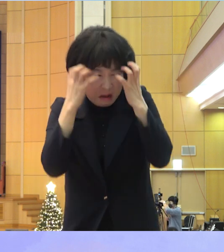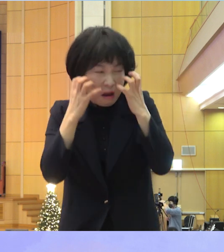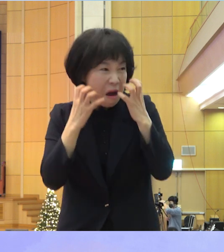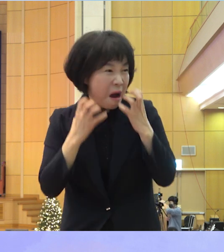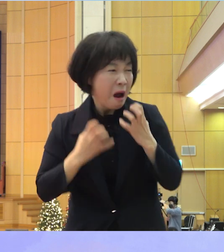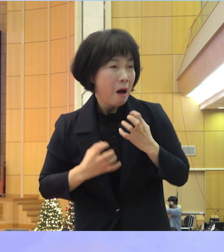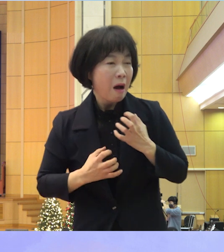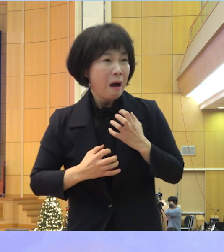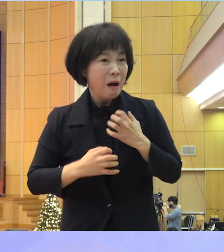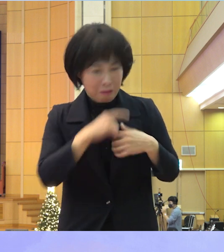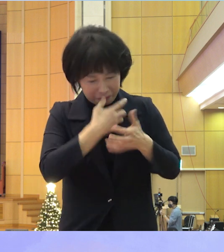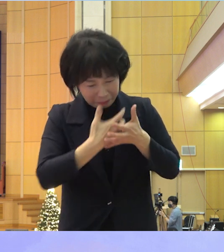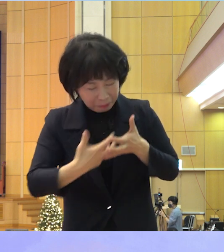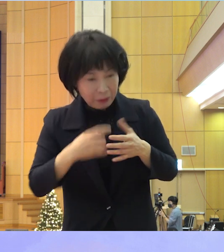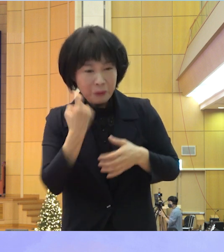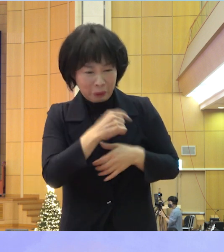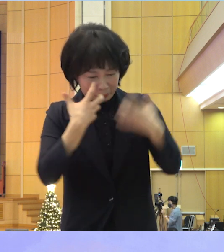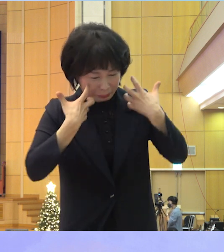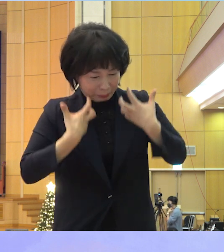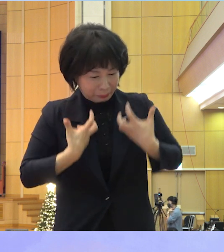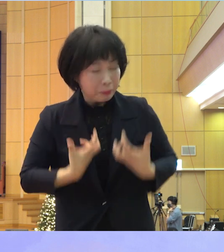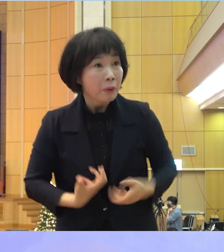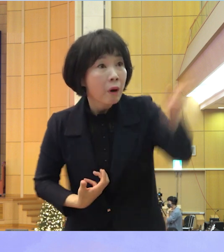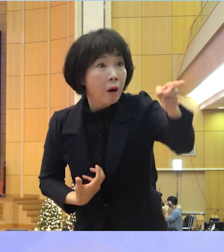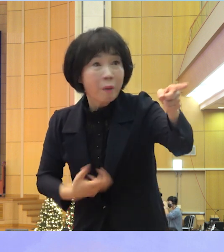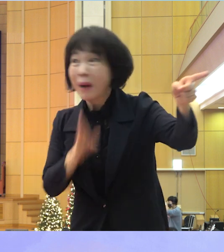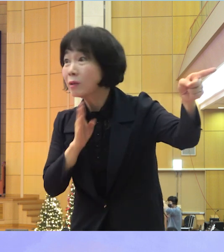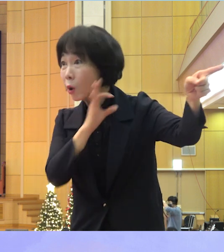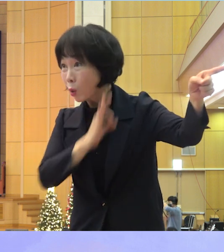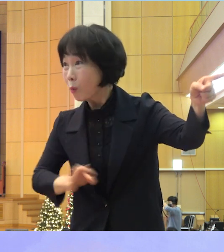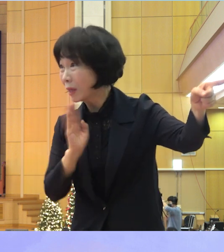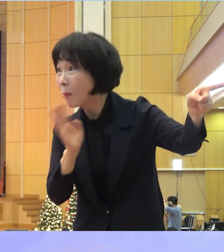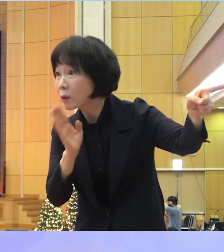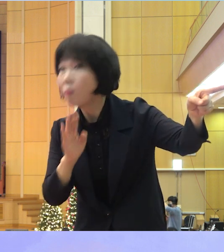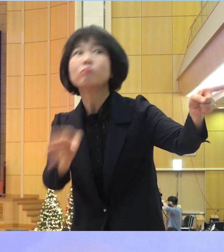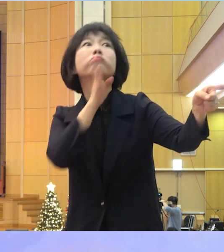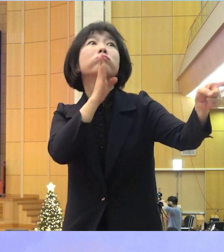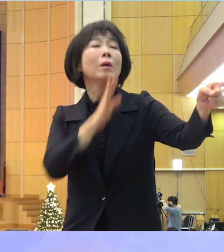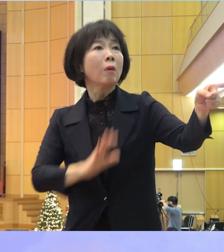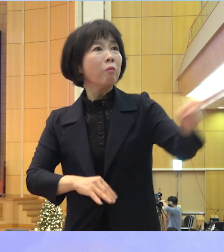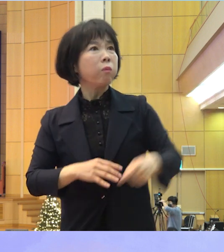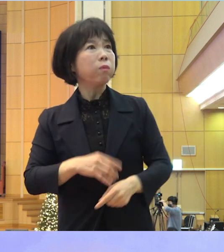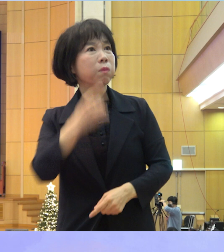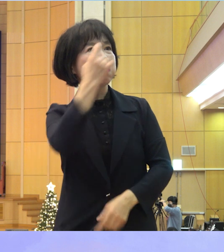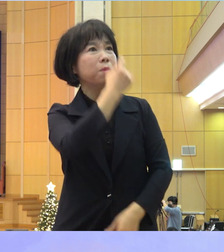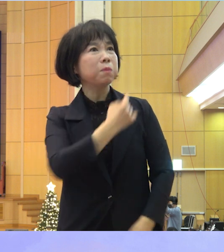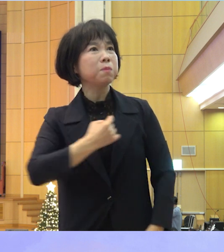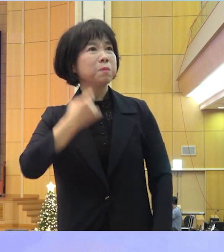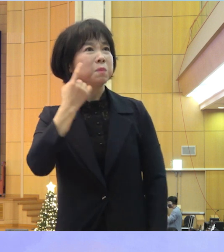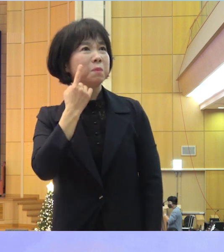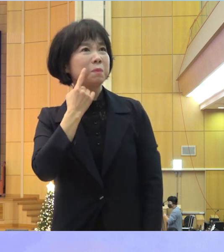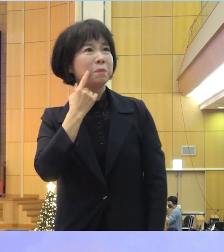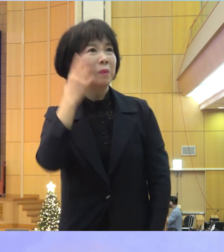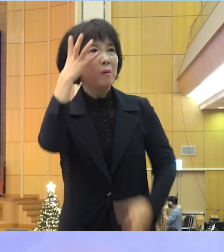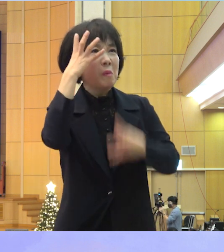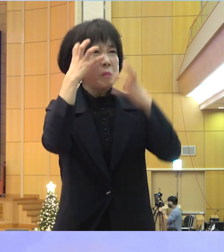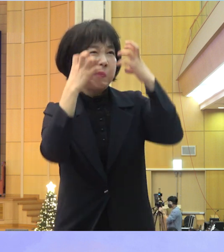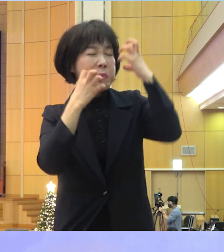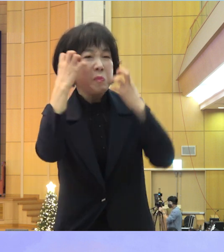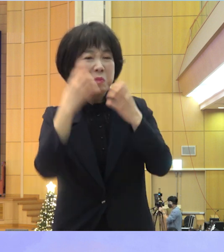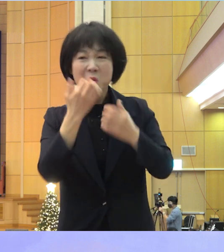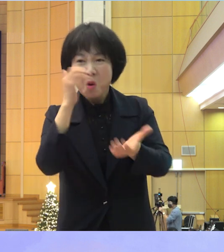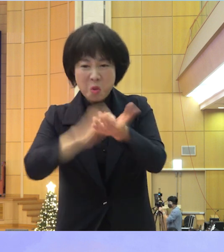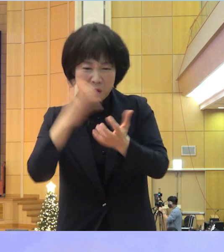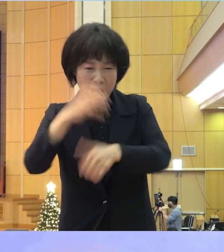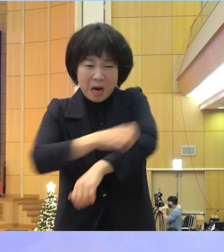찰떡에다 콩고물 묻혀놓은 것처럼 이 사람이 지금 내 친구란 말이요. 육체를 또 얼굴을